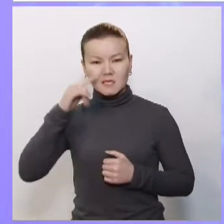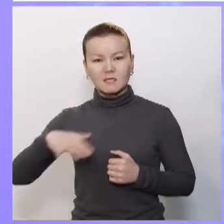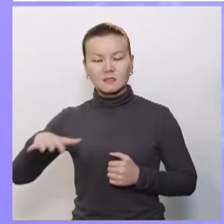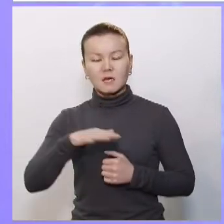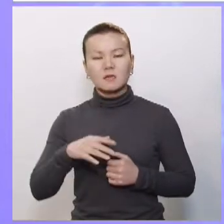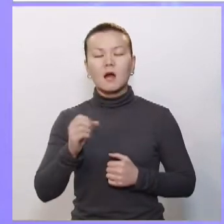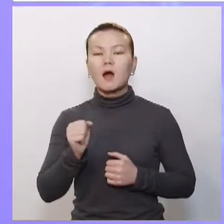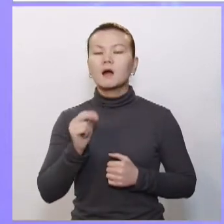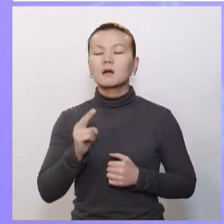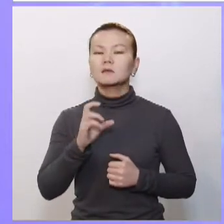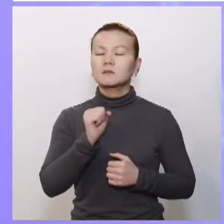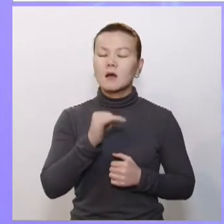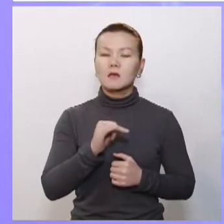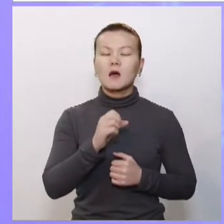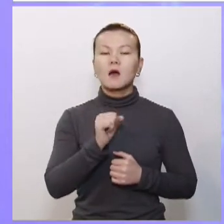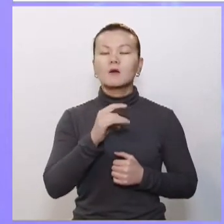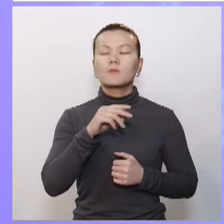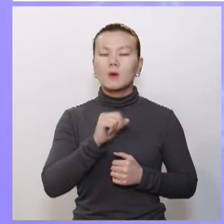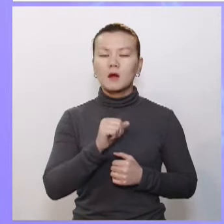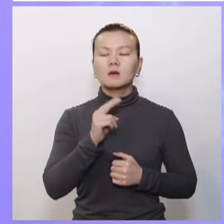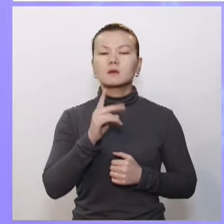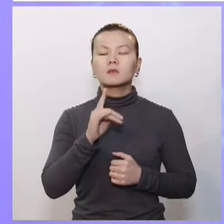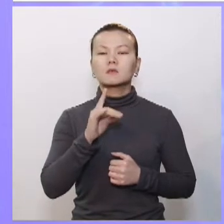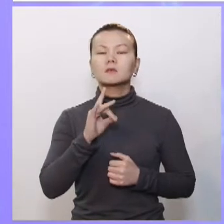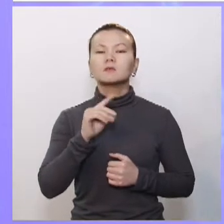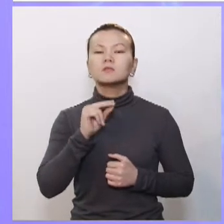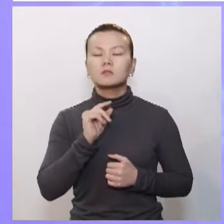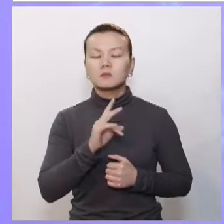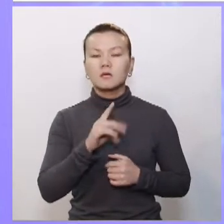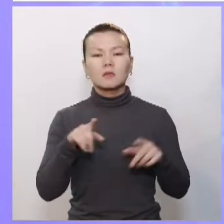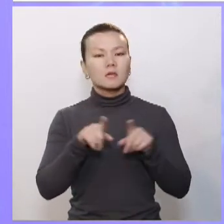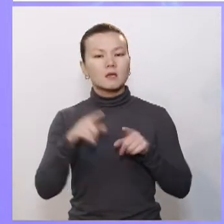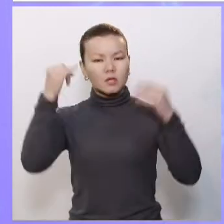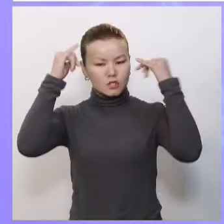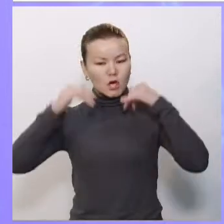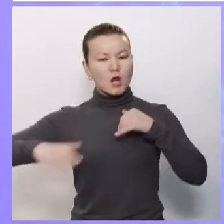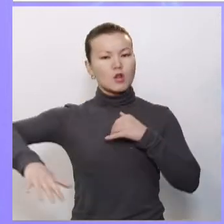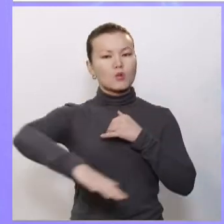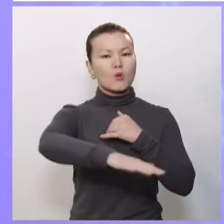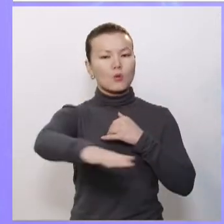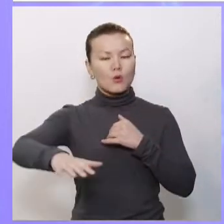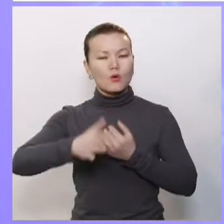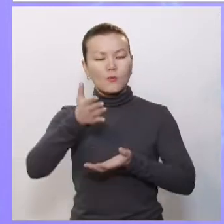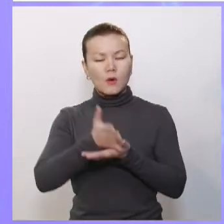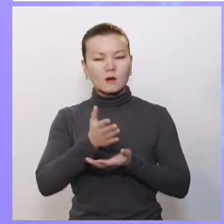Кыргызстанда Аксай, Арпа, Кырчын деген жайлоолор бар.